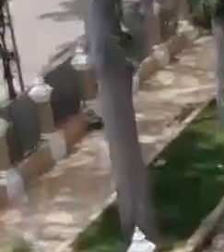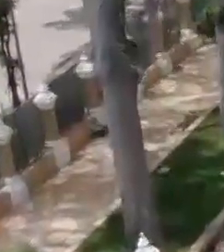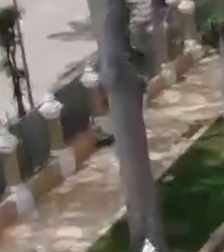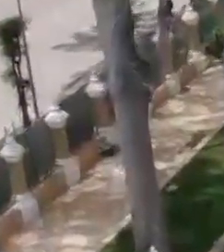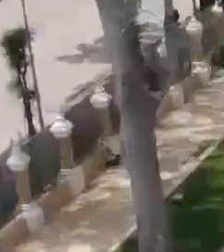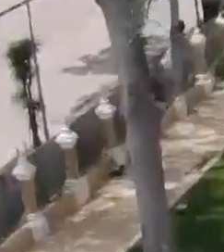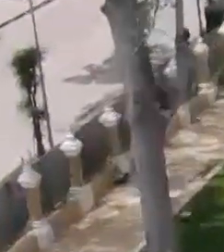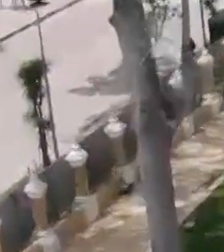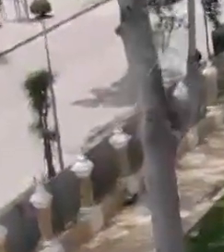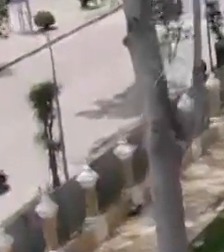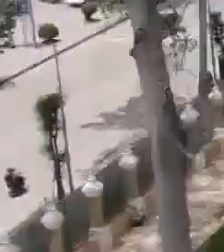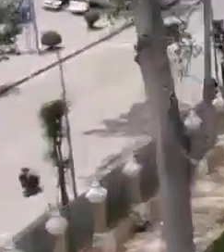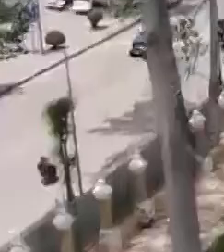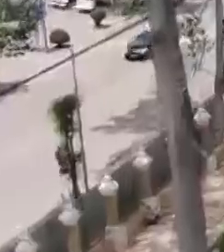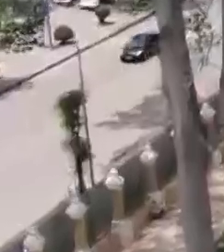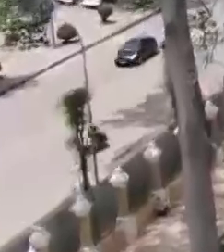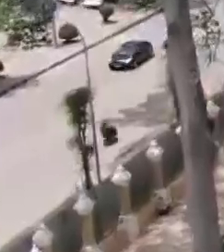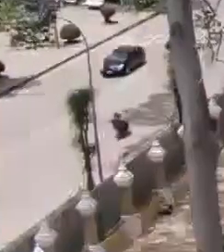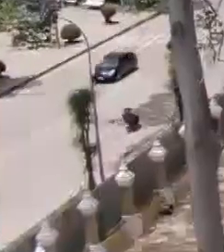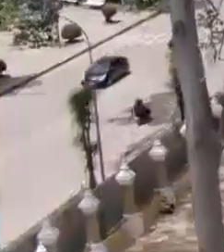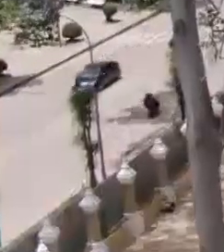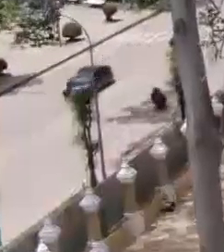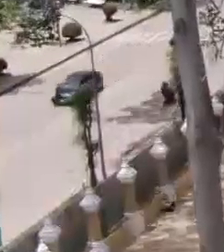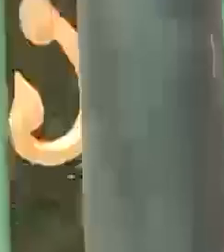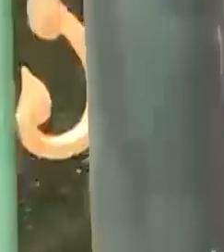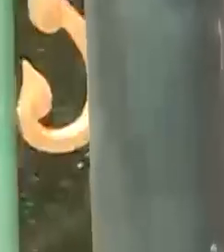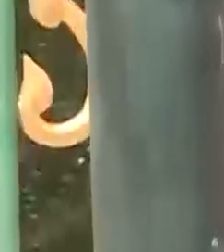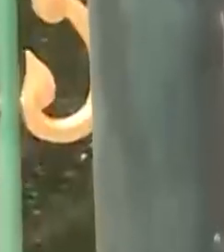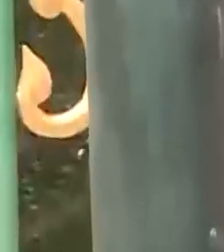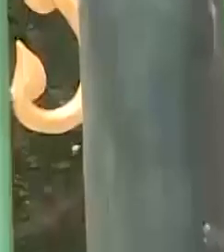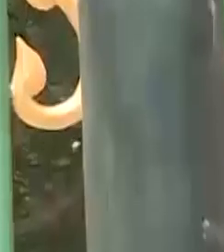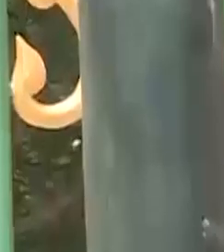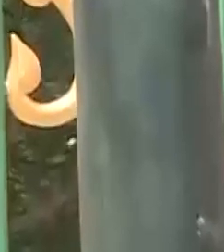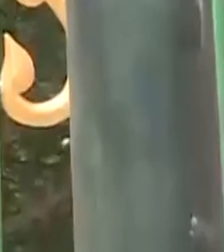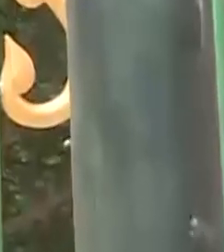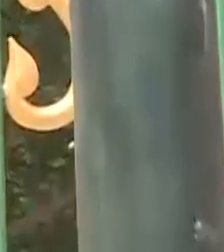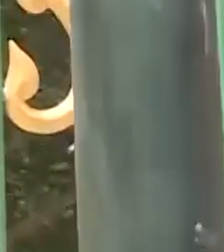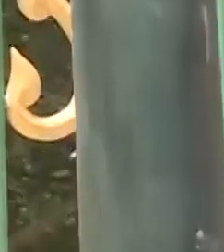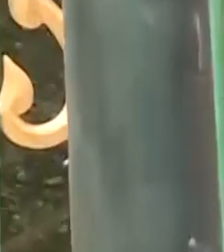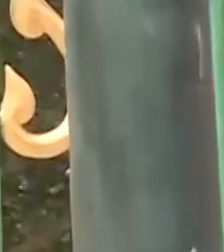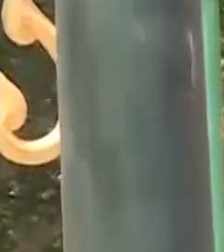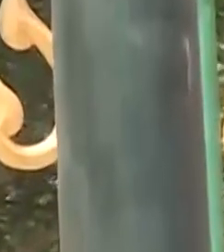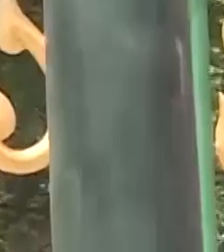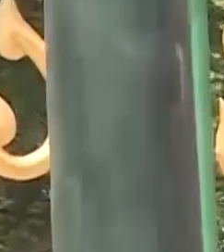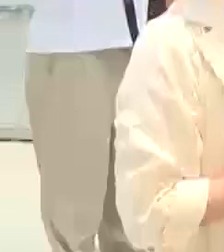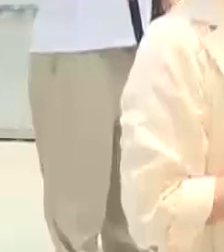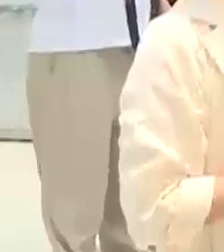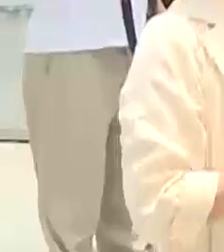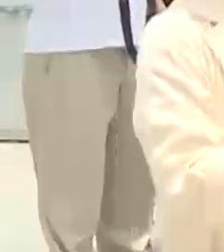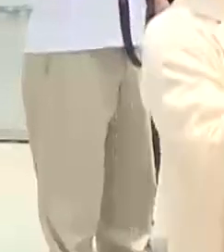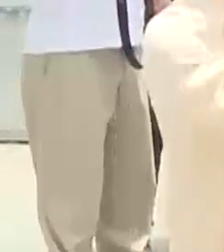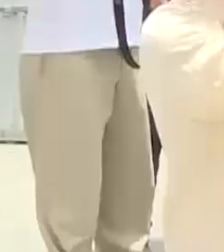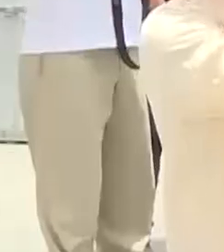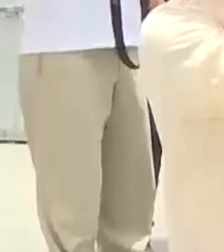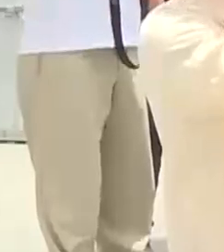ងតាមសួននិងបំពាក់គម្របលូការងារអ៊ុតកៅស៊ូនិងគូគំនូសចរាចរណ៍